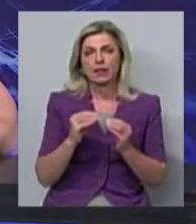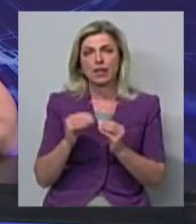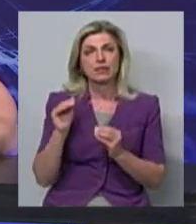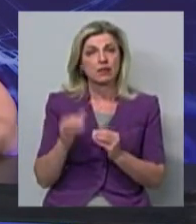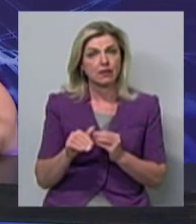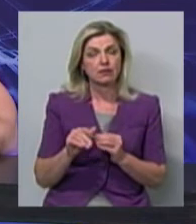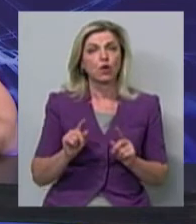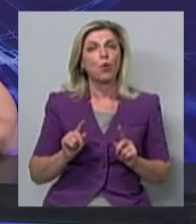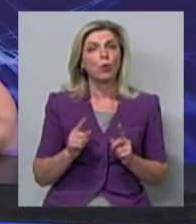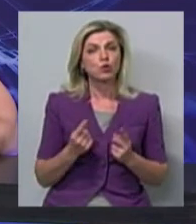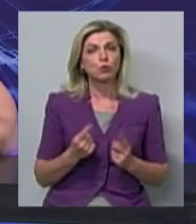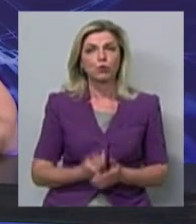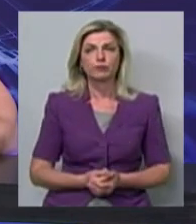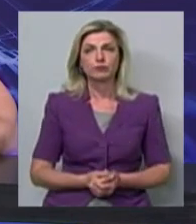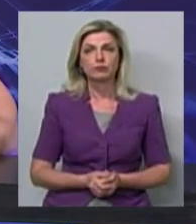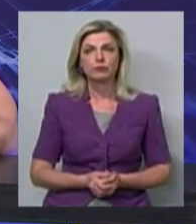Почему